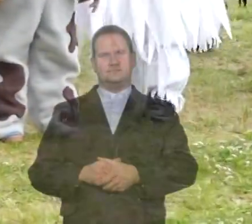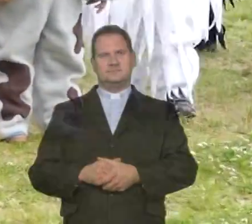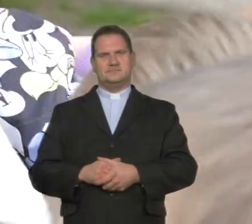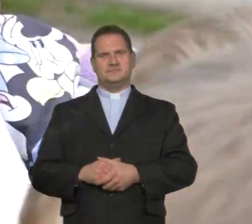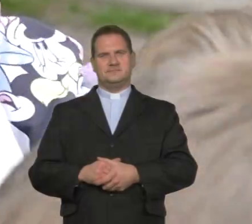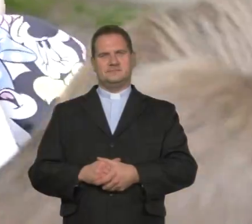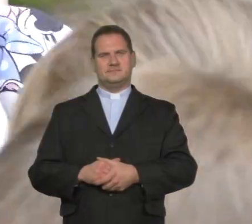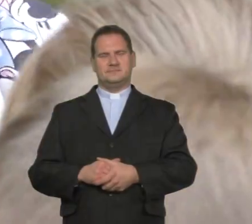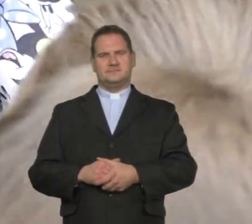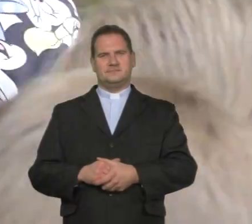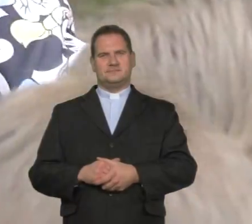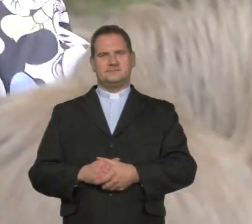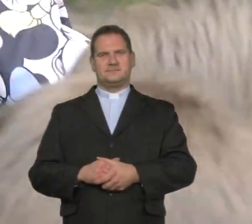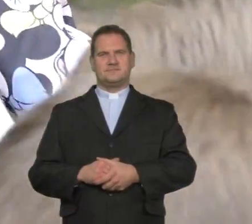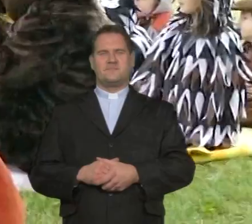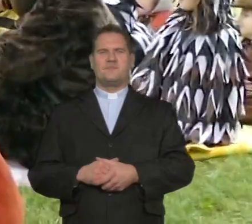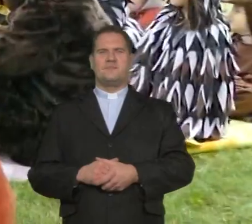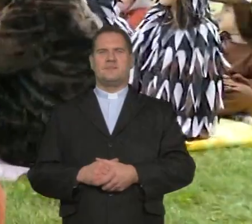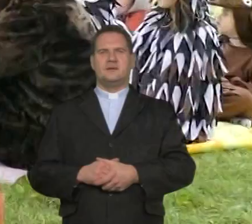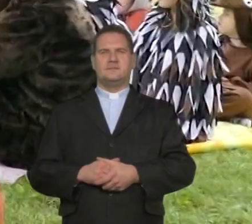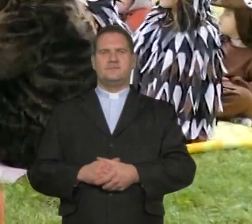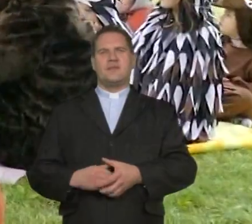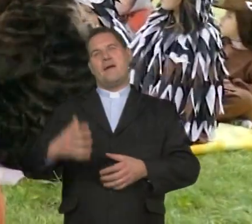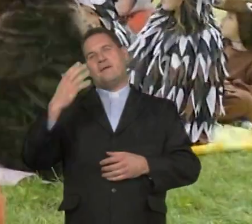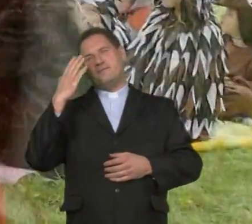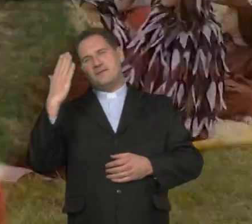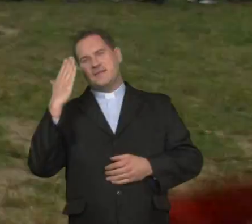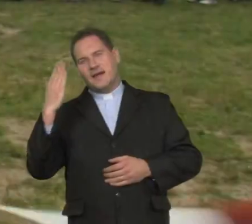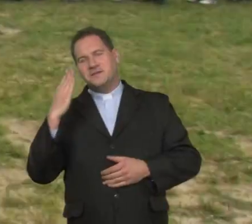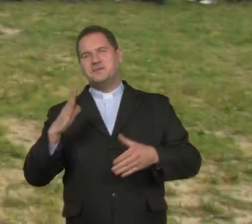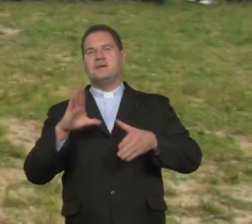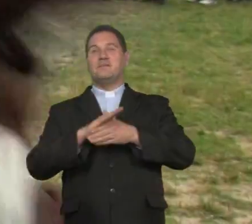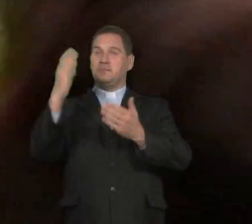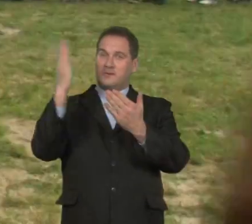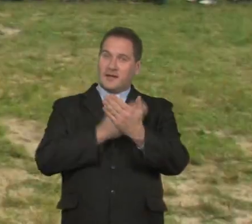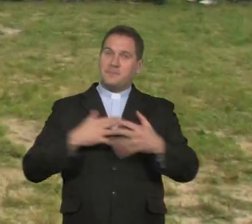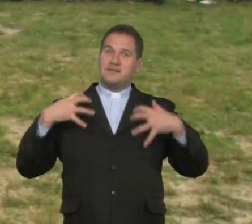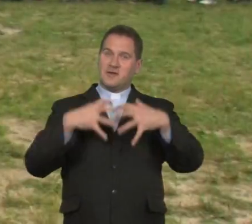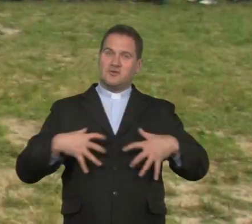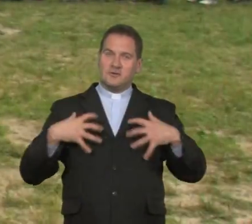chwilę będziemy razem ze zwierzątkami. Zwierzątkowo, zwierzątkowo.